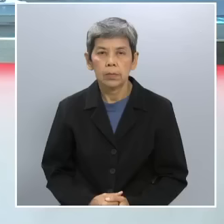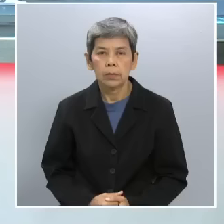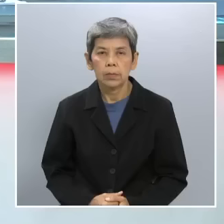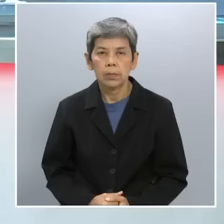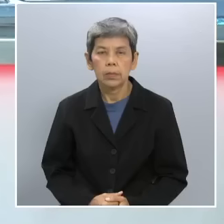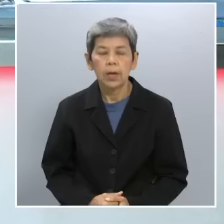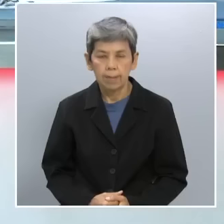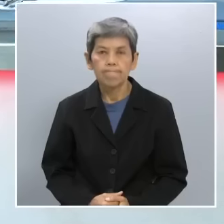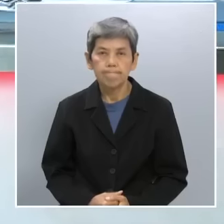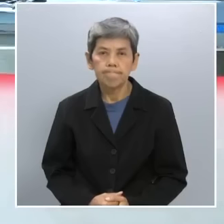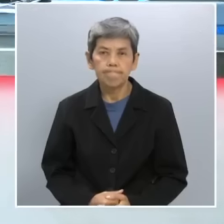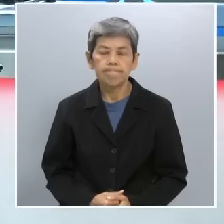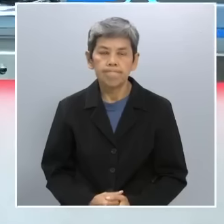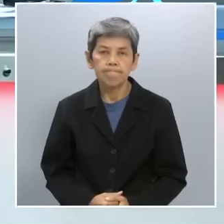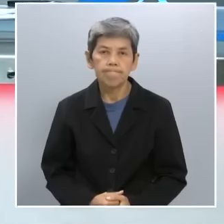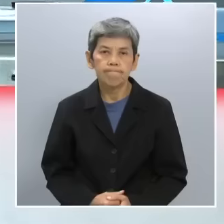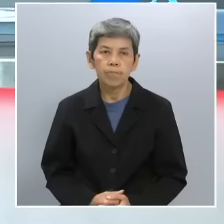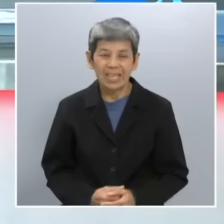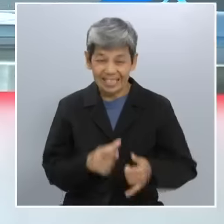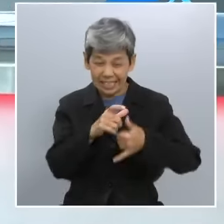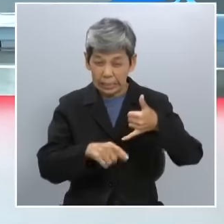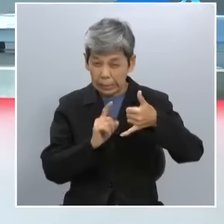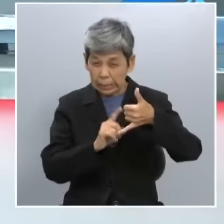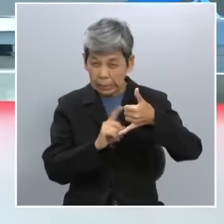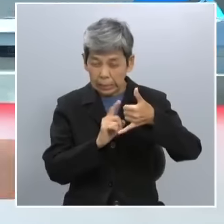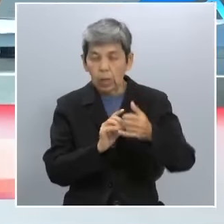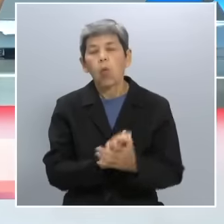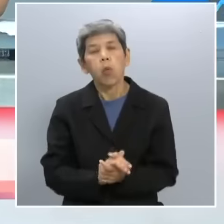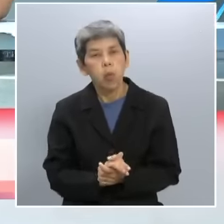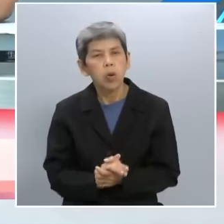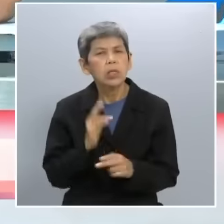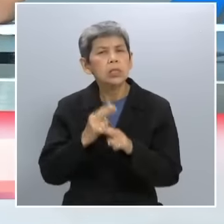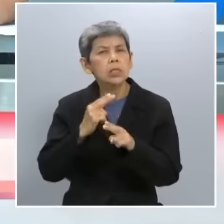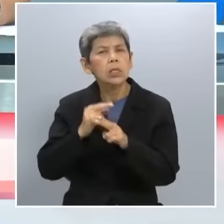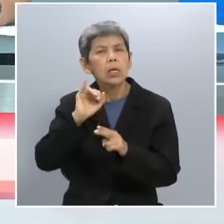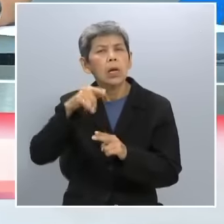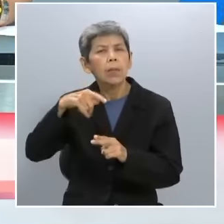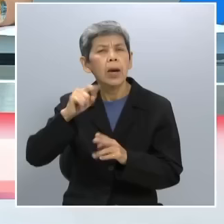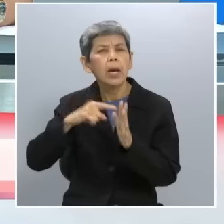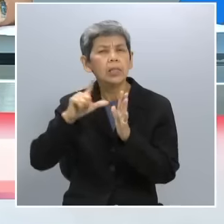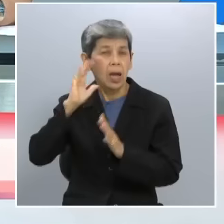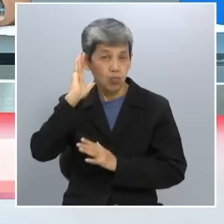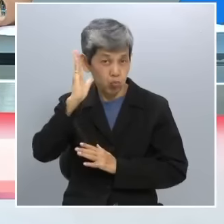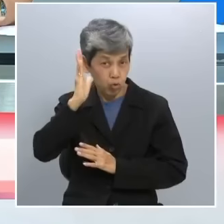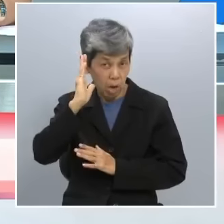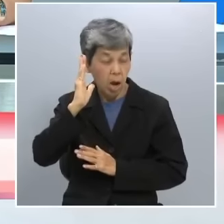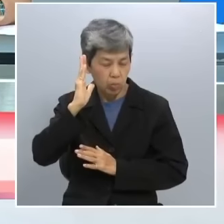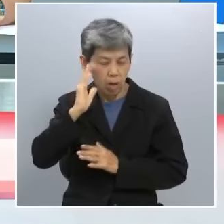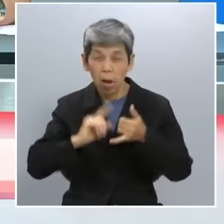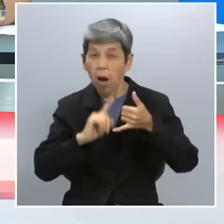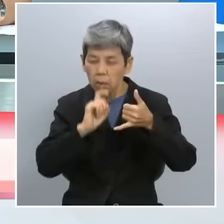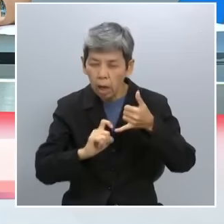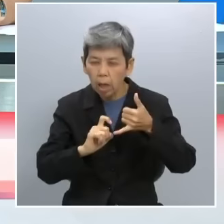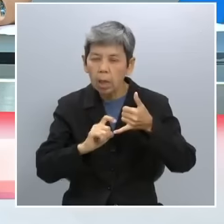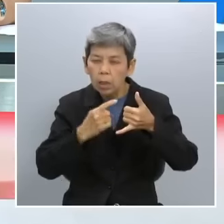คุณผู้ชมครับเรื่องราวของคาตกรนะฮะที่ไปสังหารคุณไพศาลนะครับชายหนุ่มคนนึงแล้วก็อำพราง